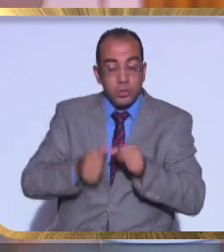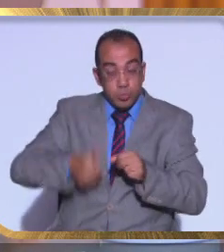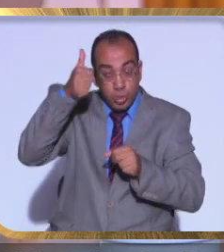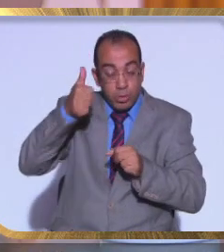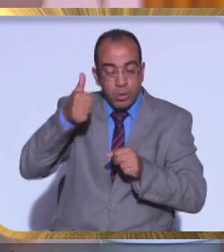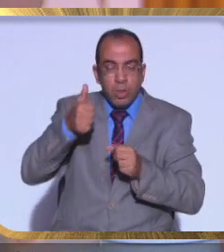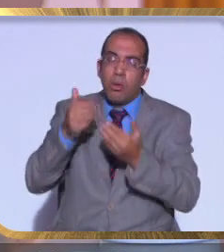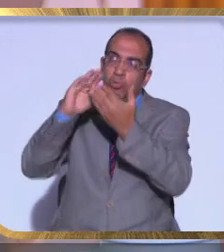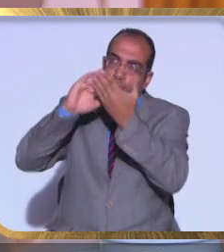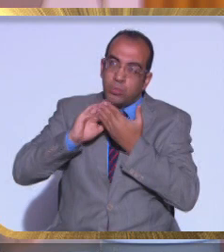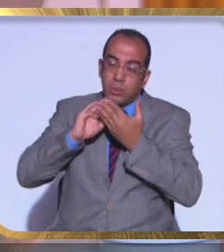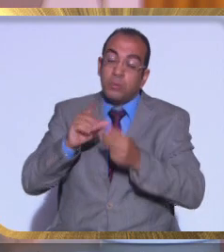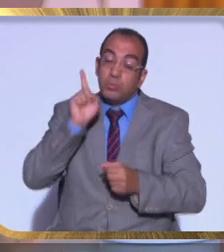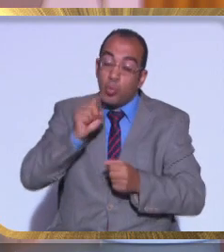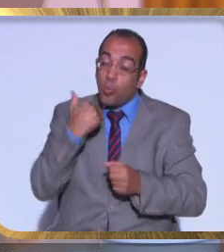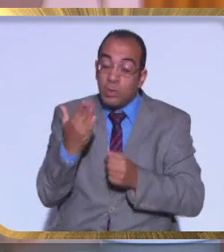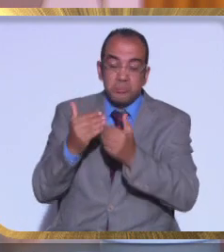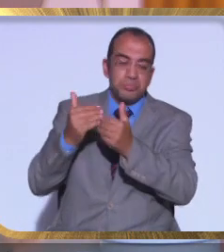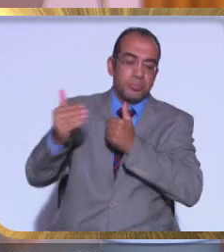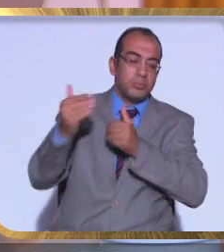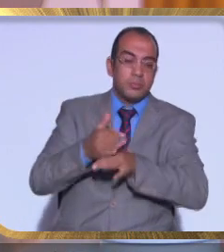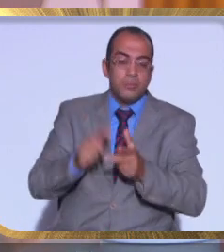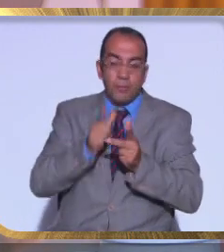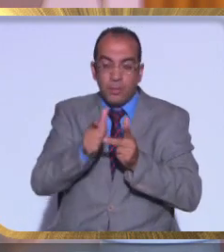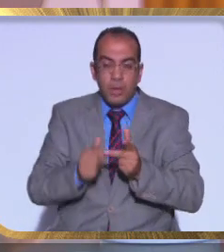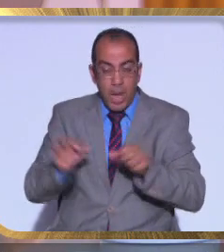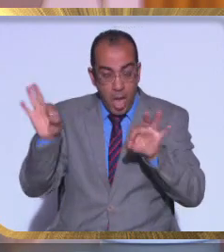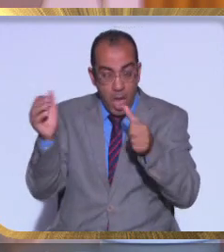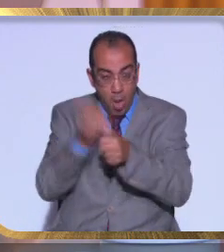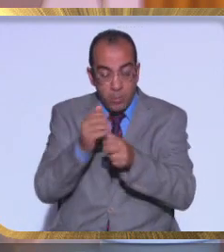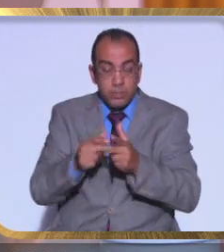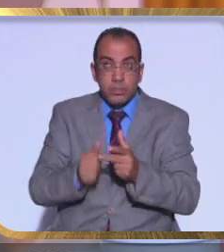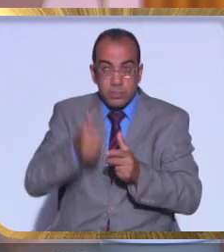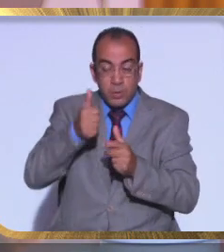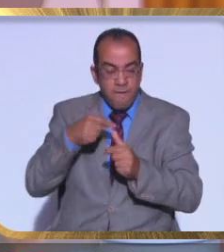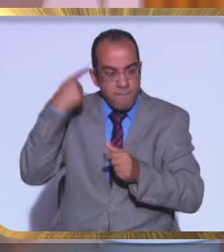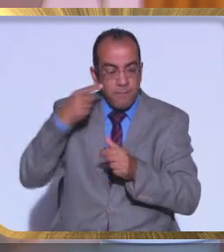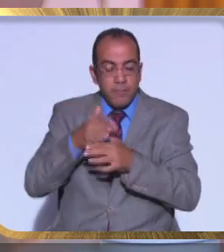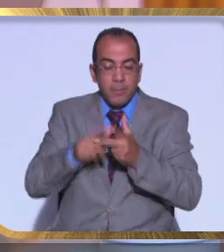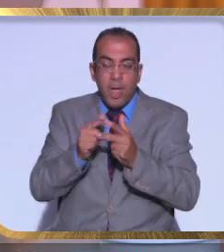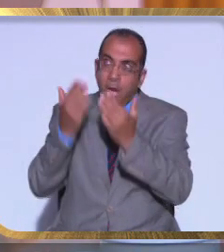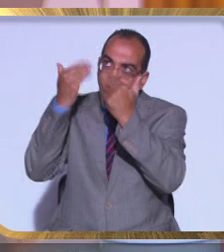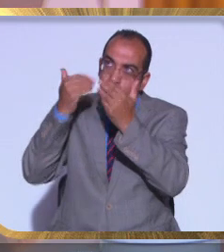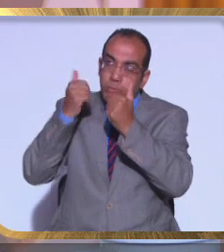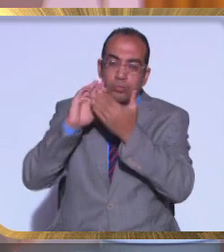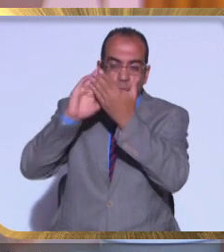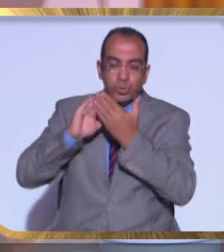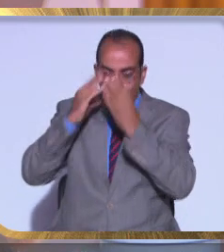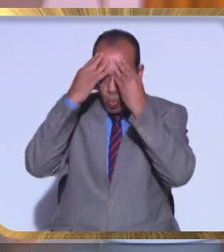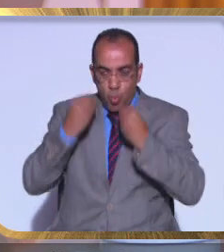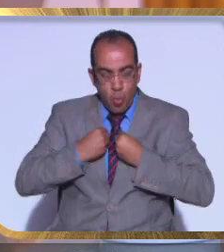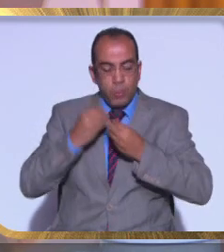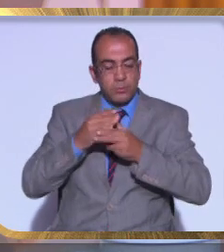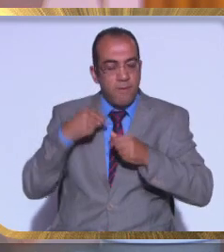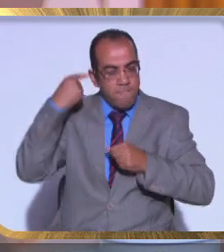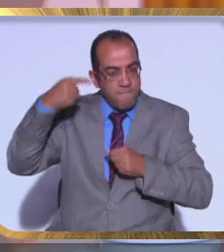يكون متمسك بشيء ما يكونش فيه خير بالنسبة له، وعسى إن الإنسان يكون محتاج إلى يعني